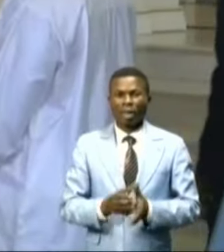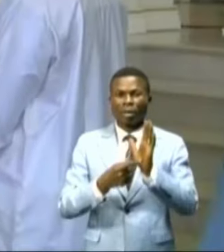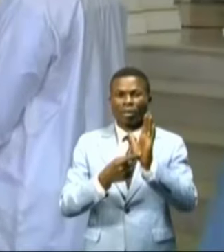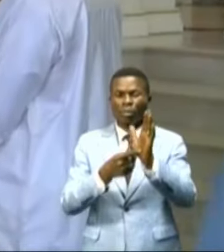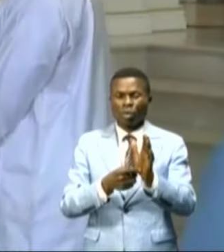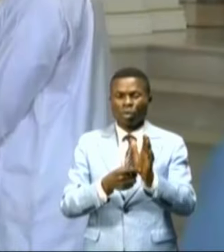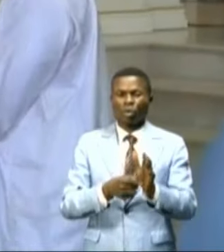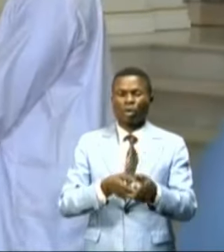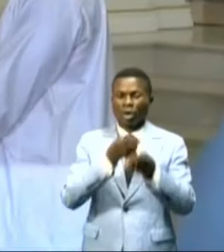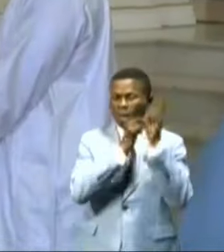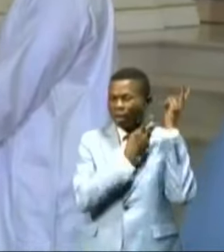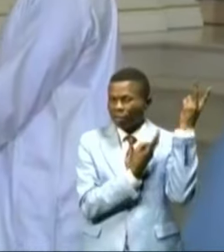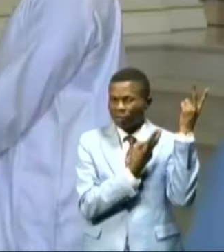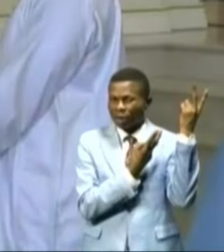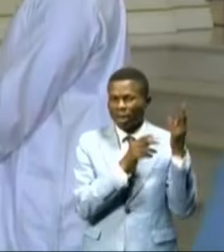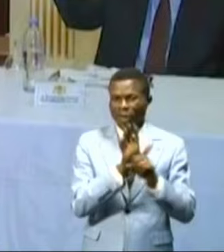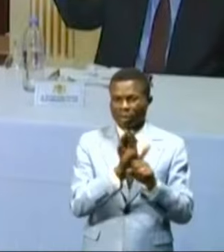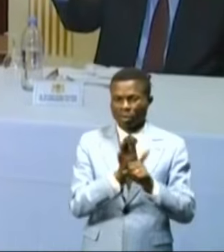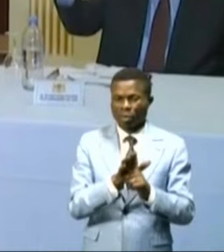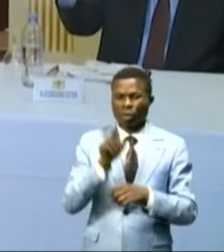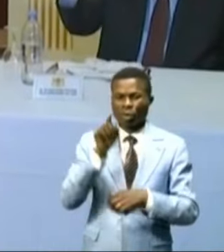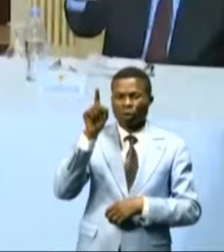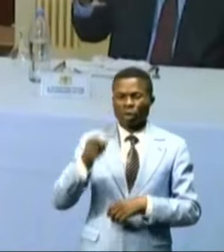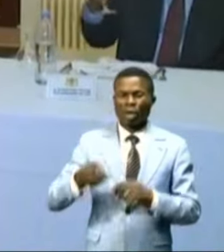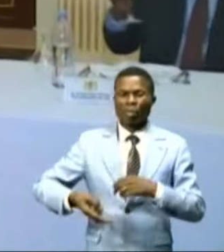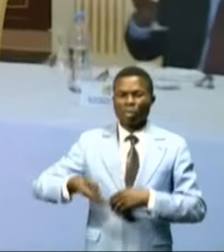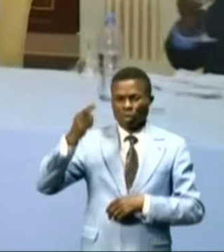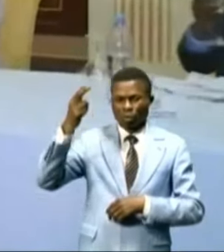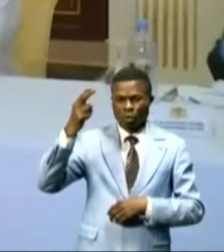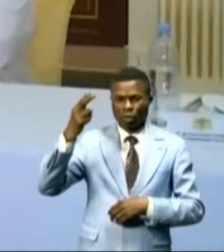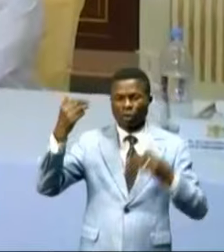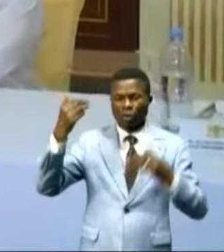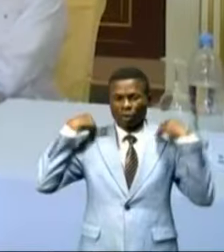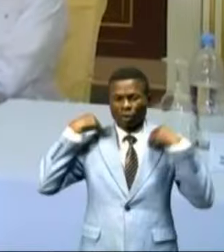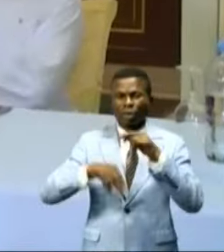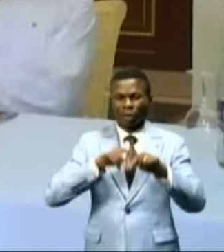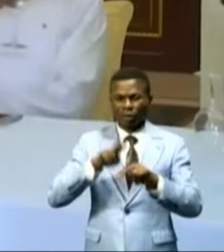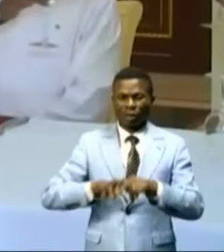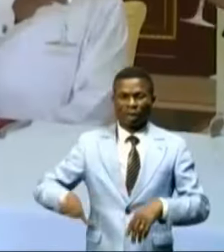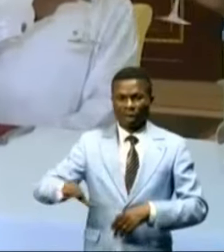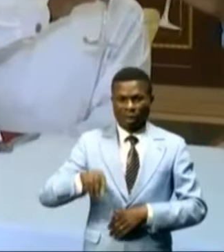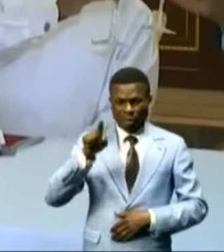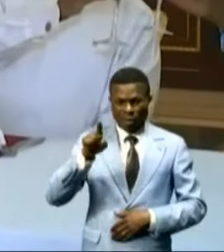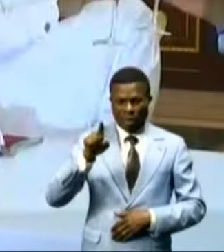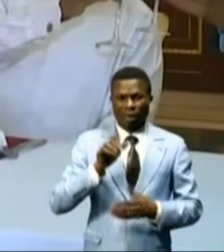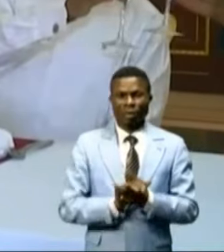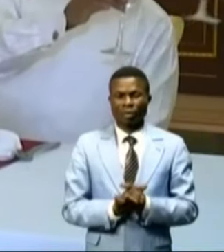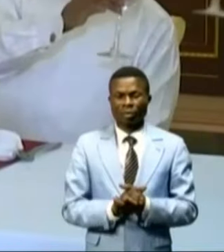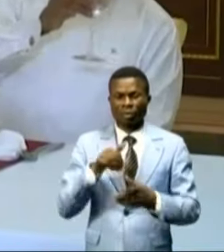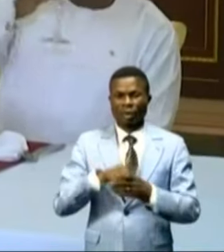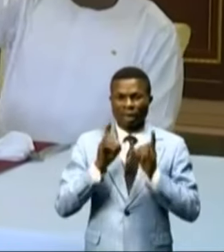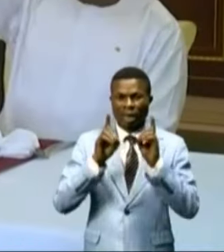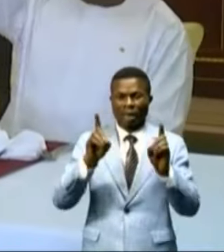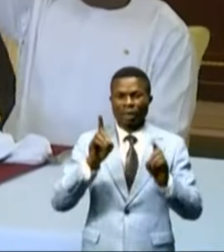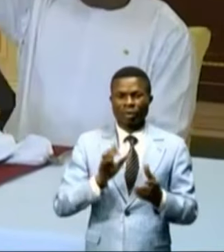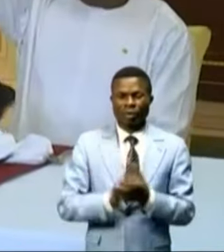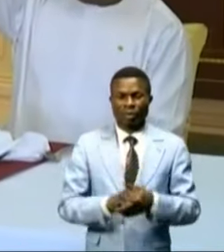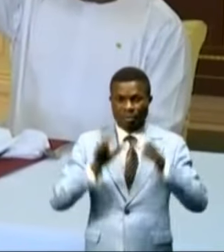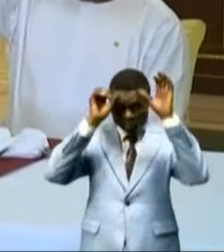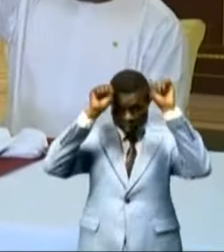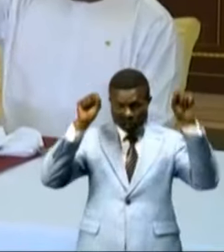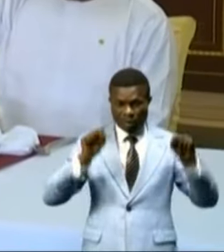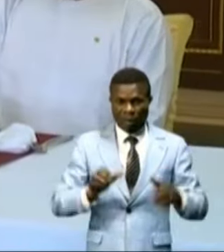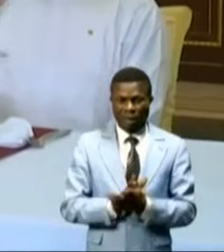rang dans l'échelle de distinction honorifique des ordres nationaux du Tchad. Dans son discours, le président